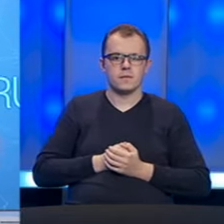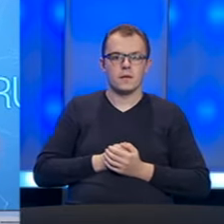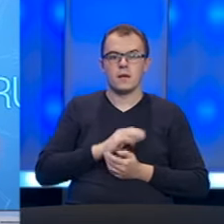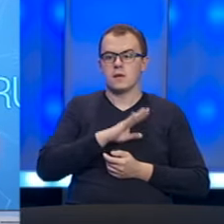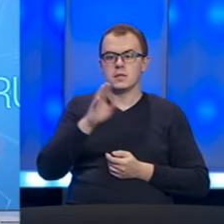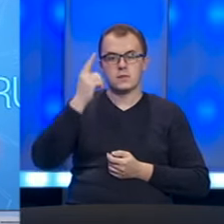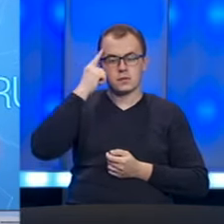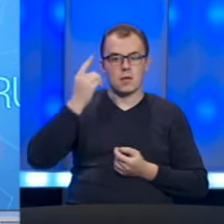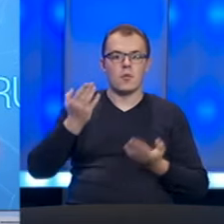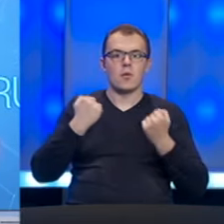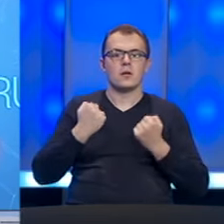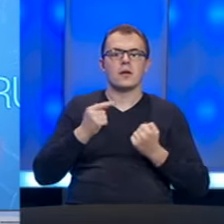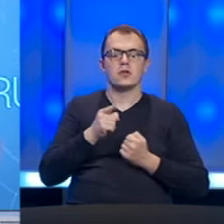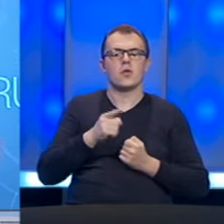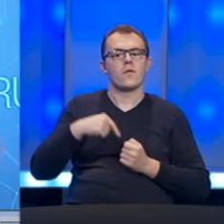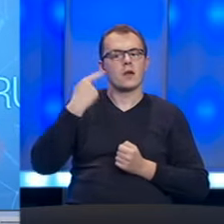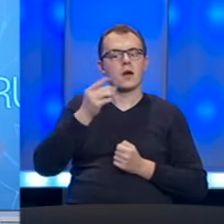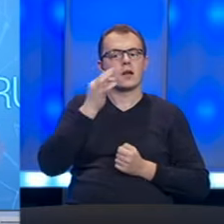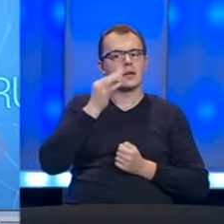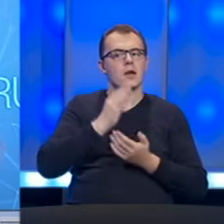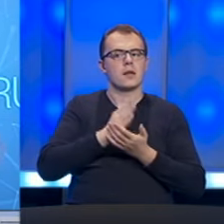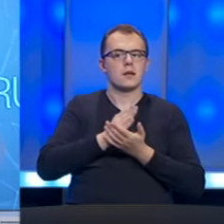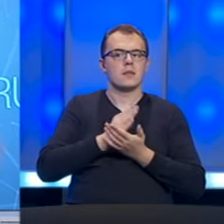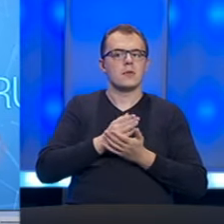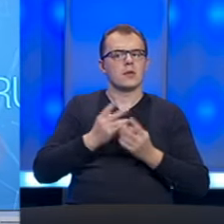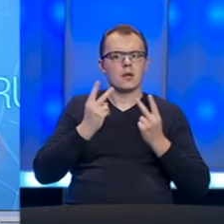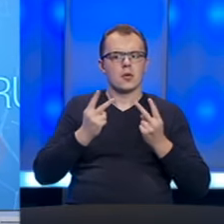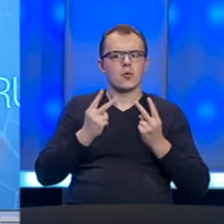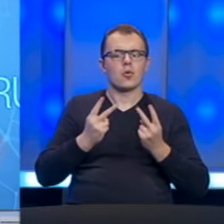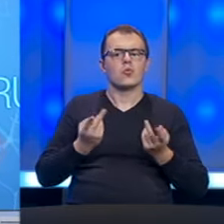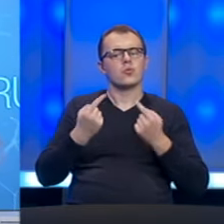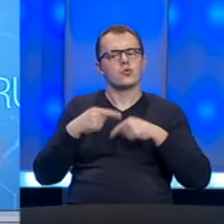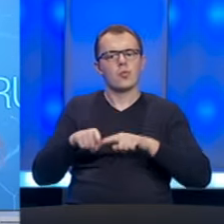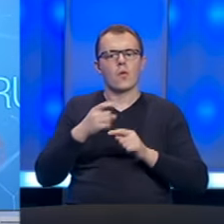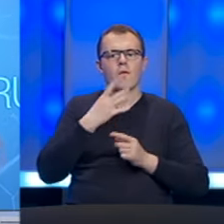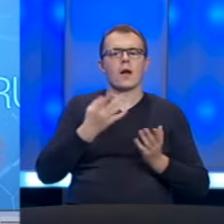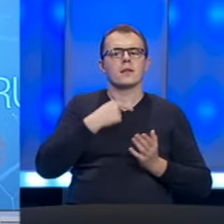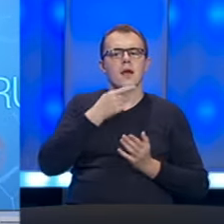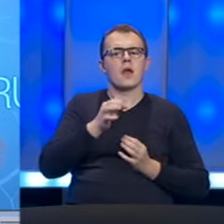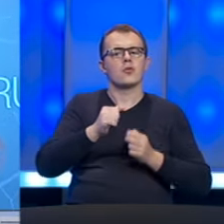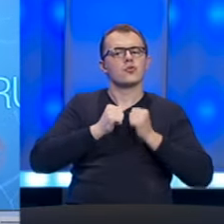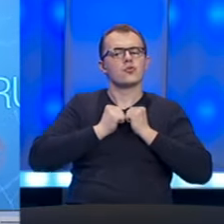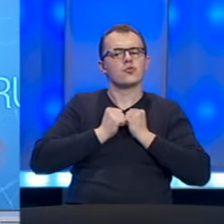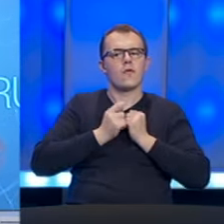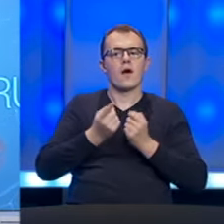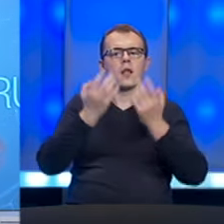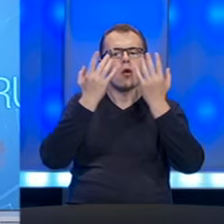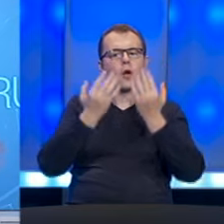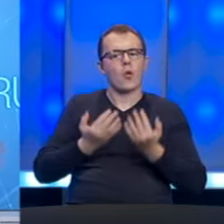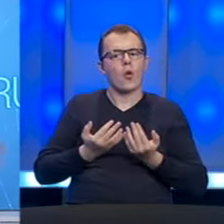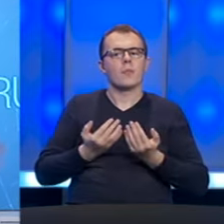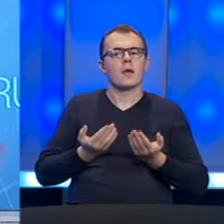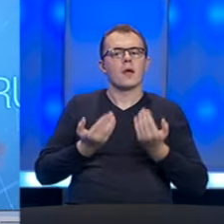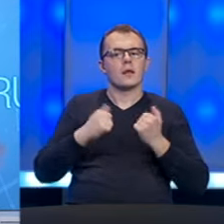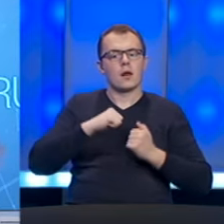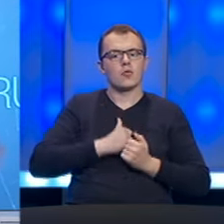Svi znamo da će ovi naredni dani biti ključni, pogotovo kada je riječ o očuvanju ekonomije. Dakle, da